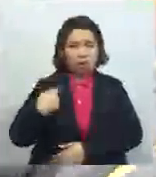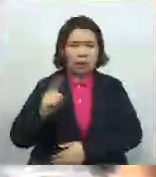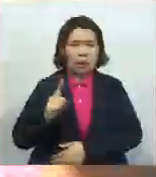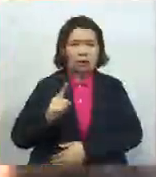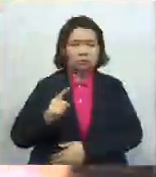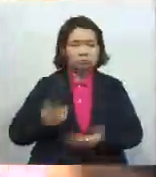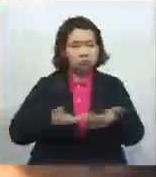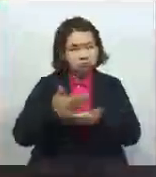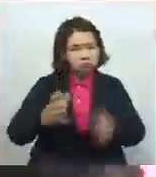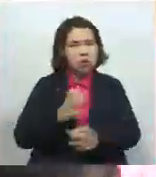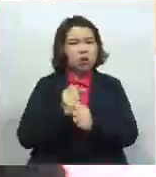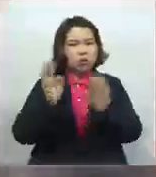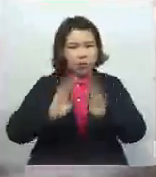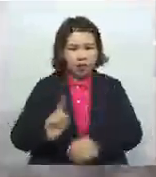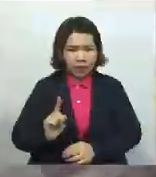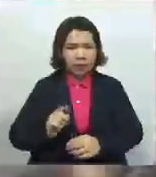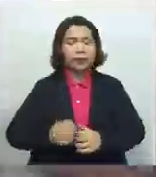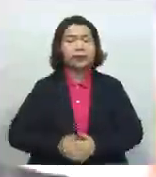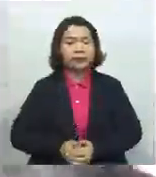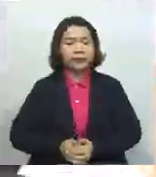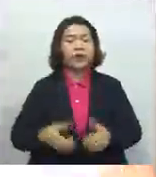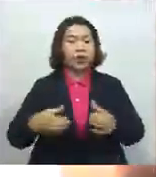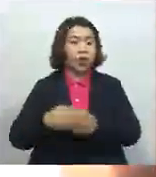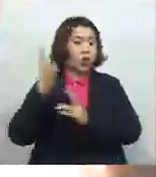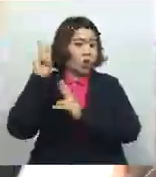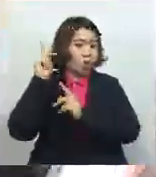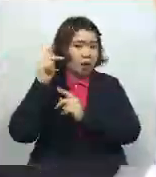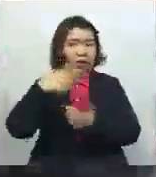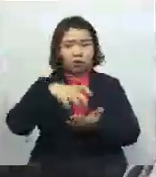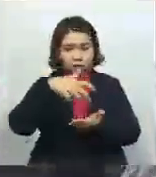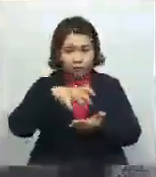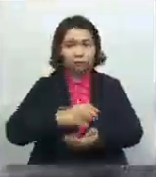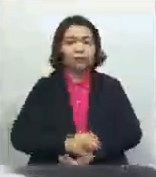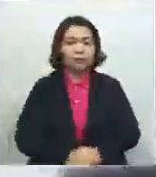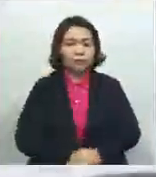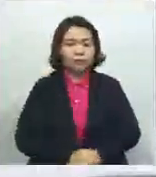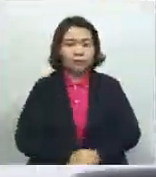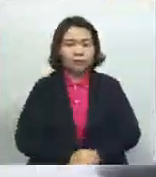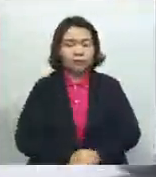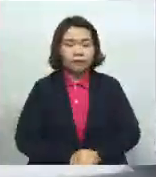ากษาจะออกมาในรูปแบบใดทีมข่าวเฉพาะกิจรายงาน